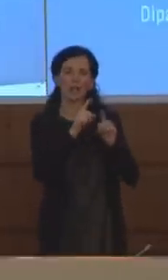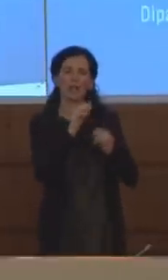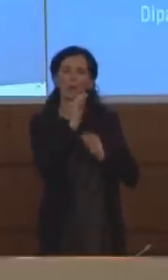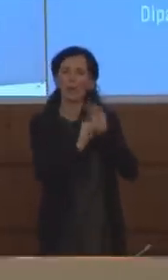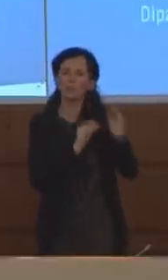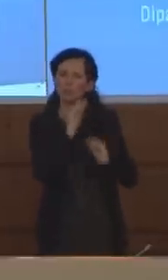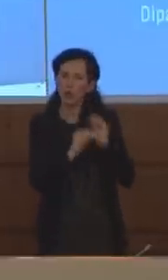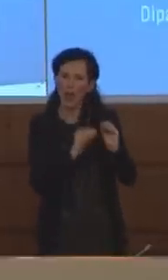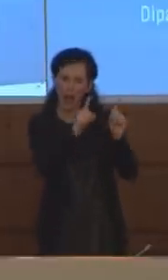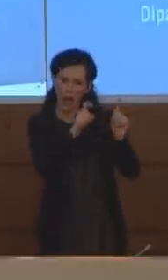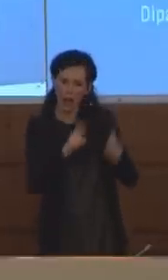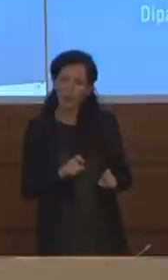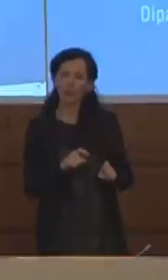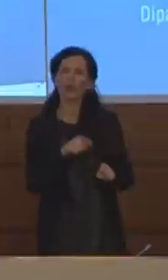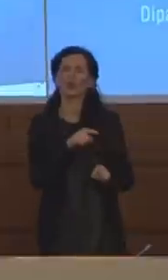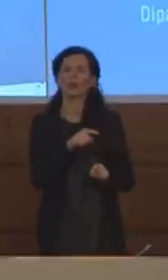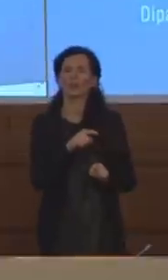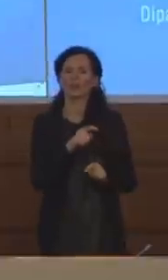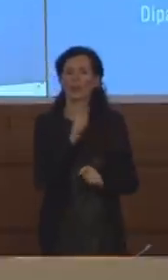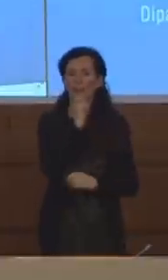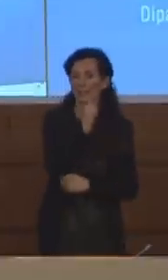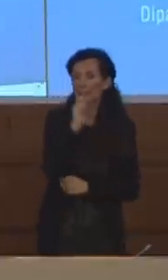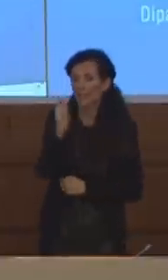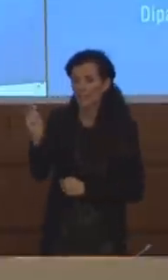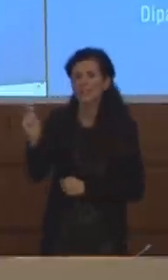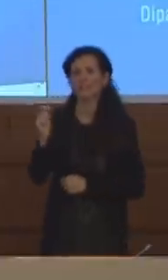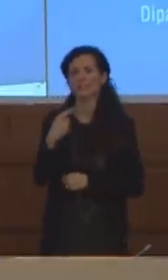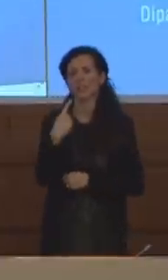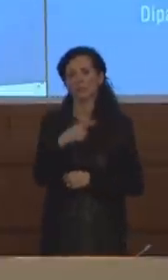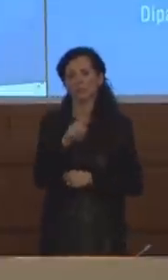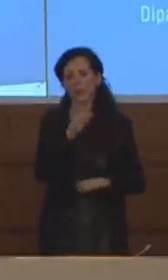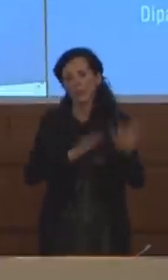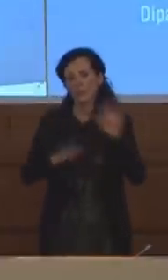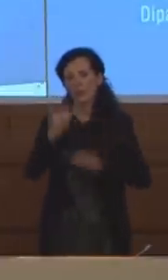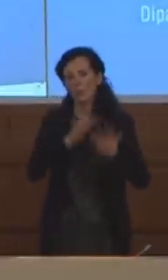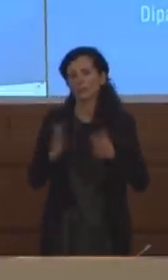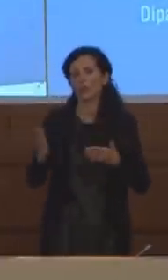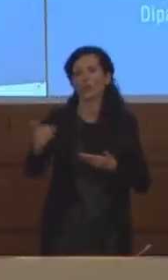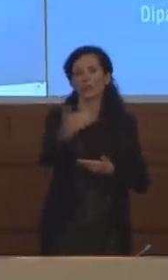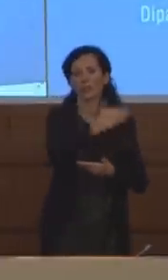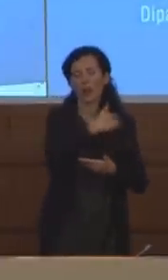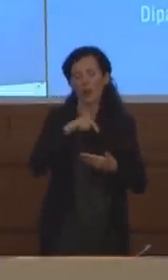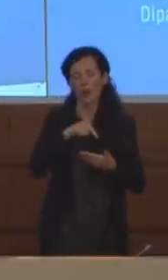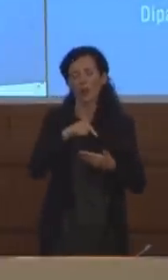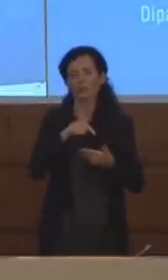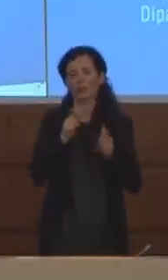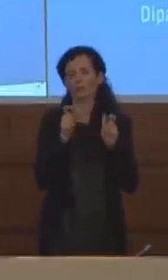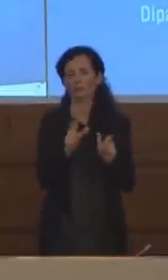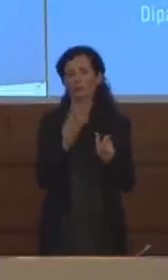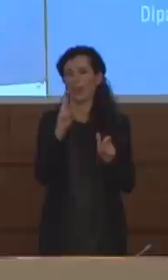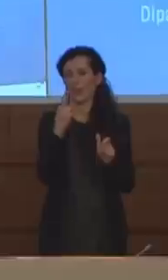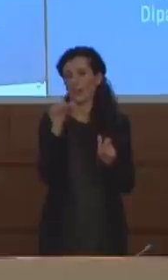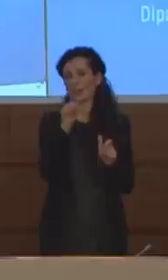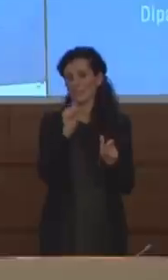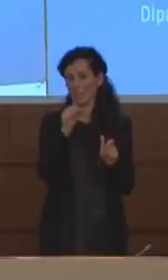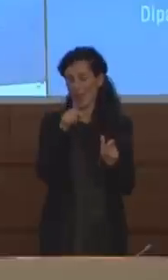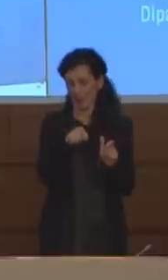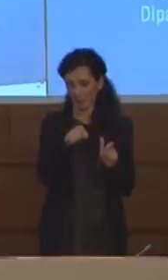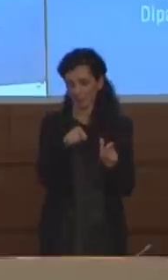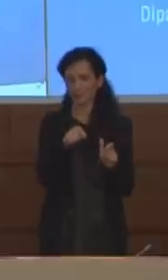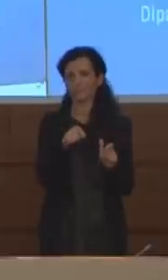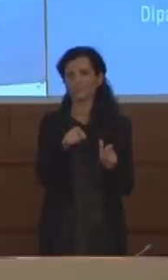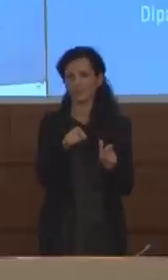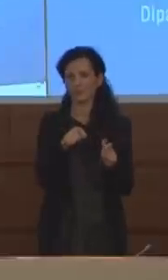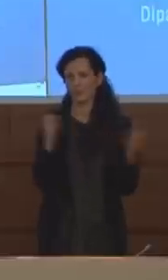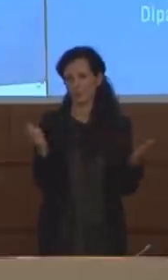rsa che si rendono disponibili e che raccolgono informazioni di questo tipo questo è un dato l'accordo di informazione rispetto a quanto